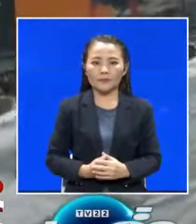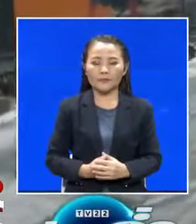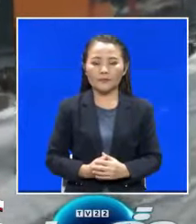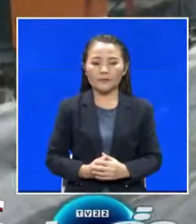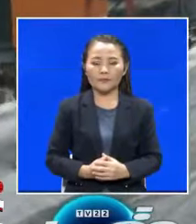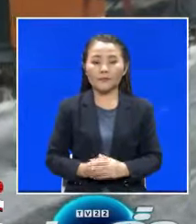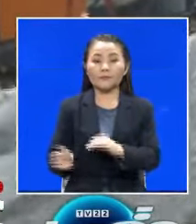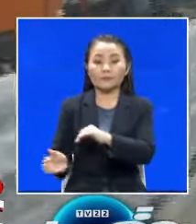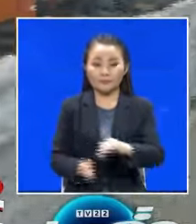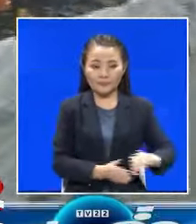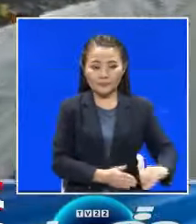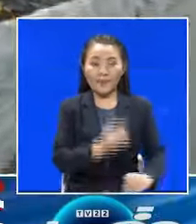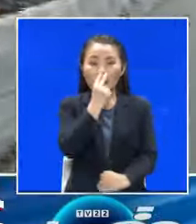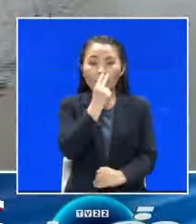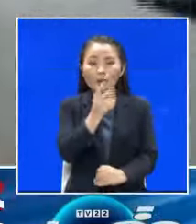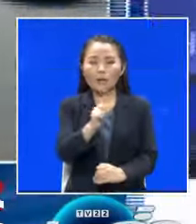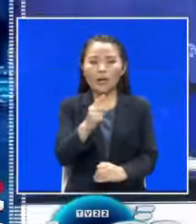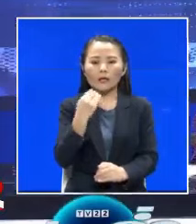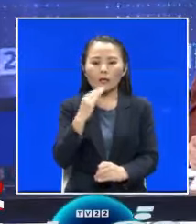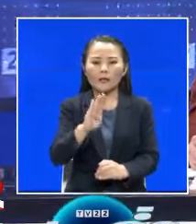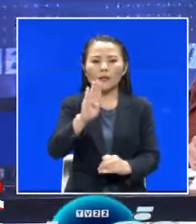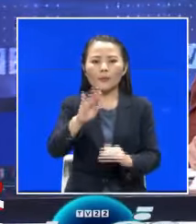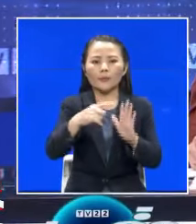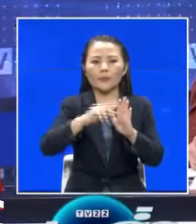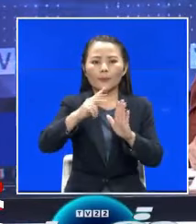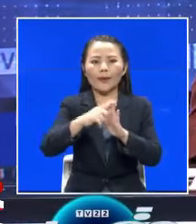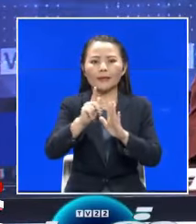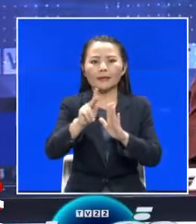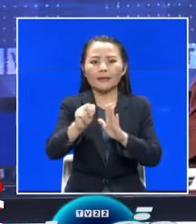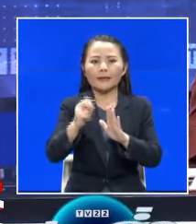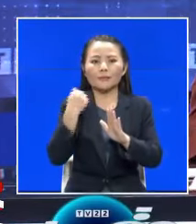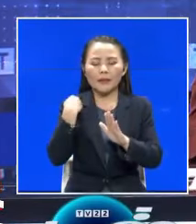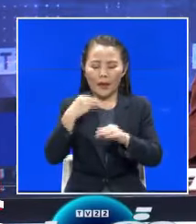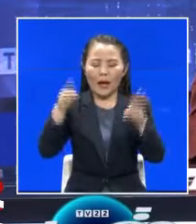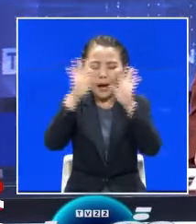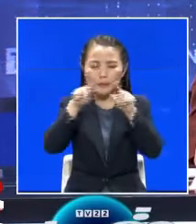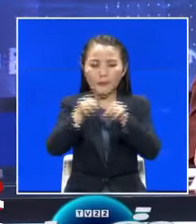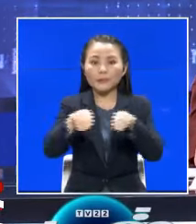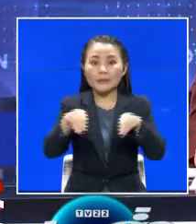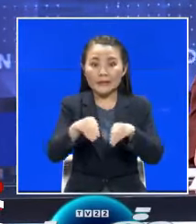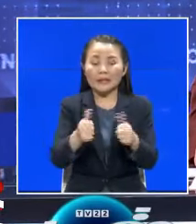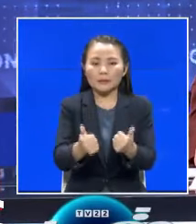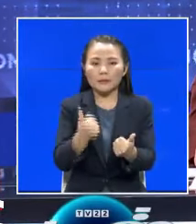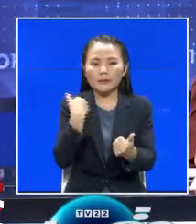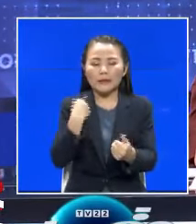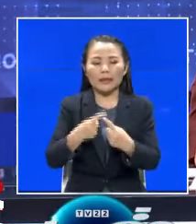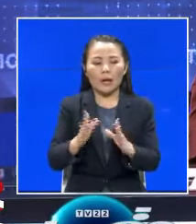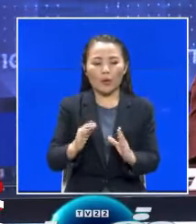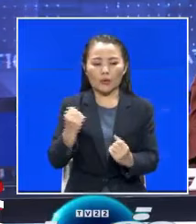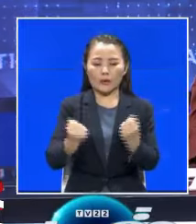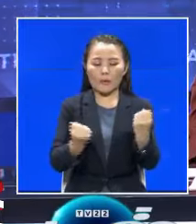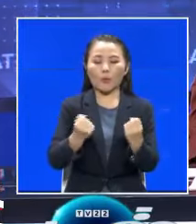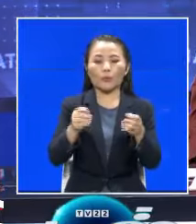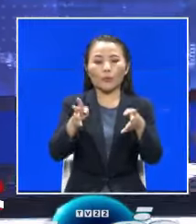อีกเหตุการณ์หนึ่งนะคะเกิดขึ้นที่ย่านบางเขนกรุงเทพมหานครนี่เองเป็นเหตุการณ์คล้ายกันเลยค่ะแต่ว่าเหตุการณ์นี้เป็นคนขับรถบ